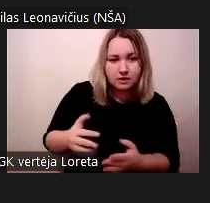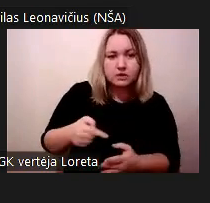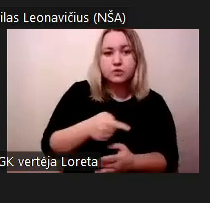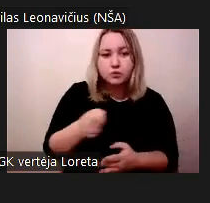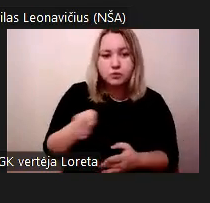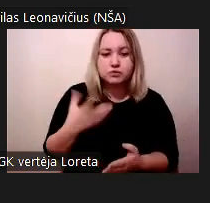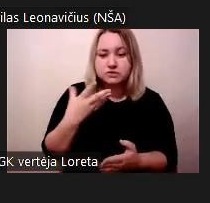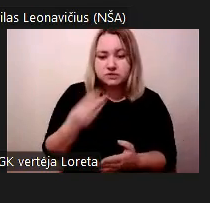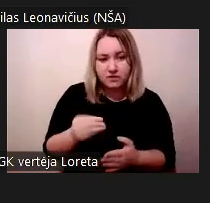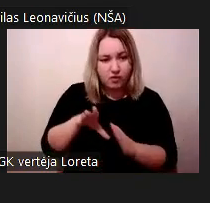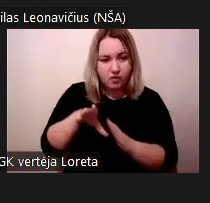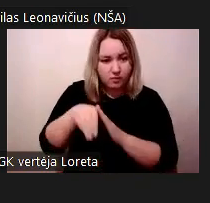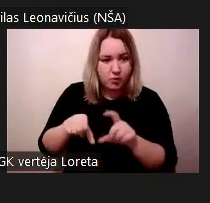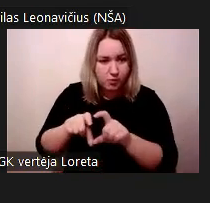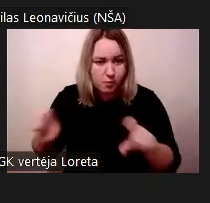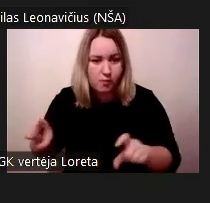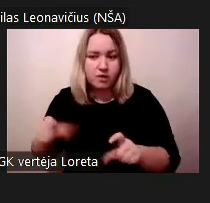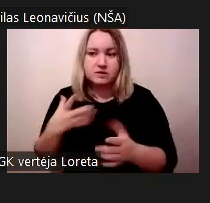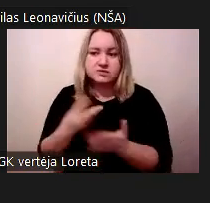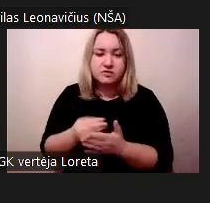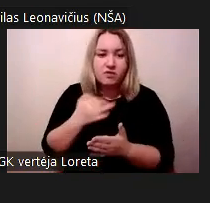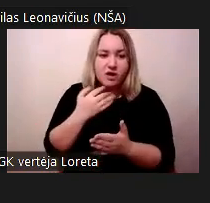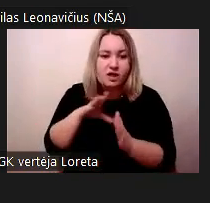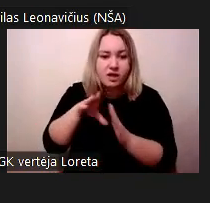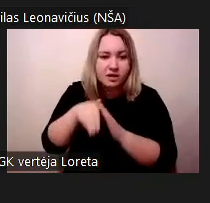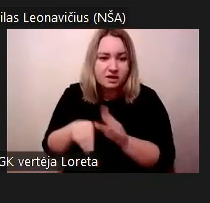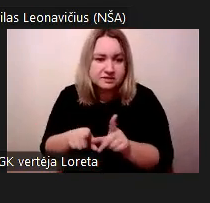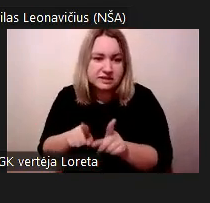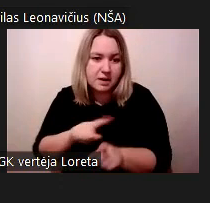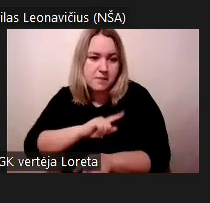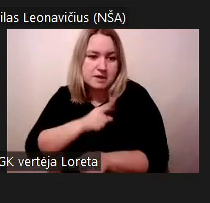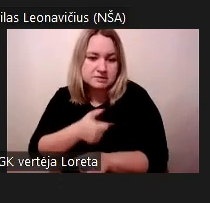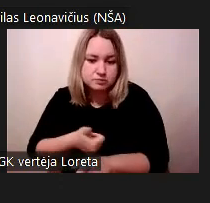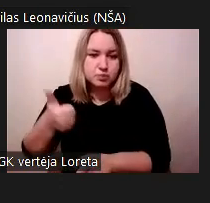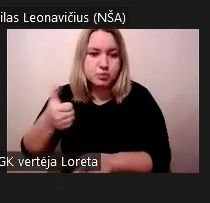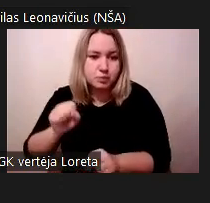savo mokykloje, savo klasėse ar savo darbo srityse,